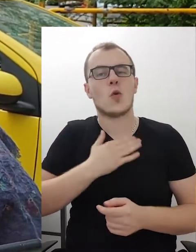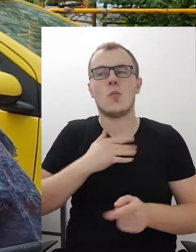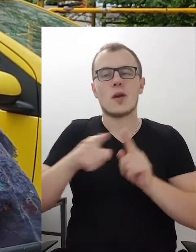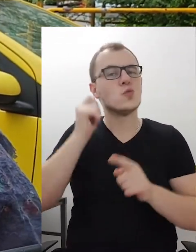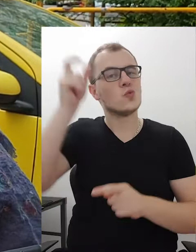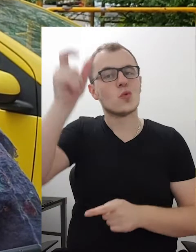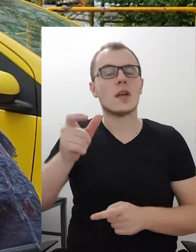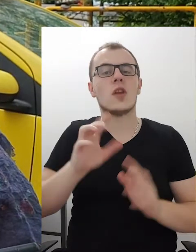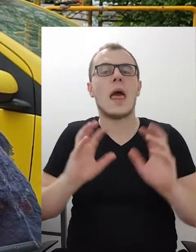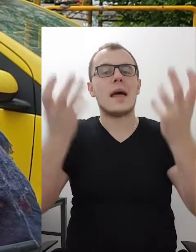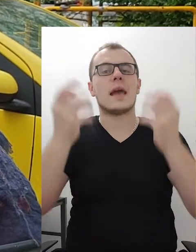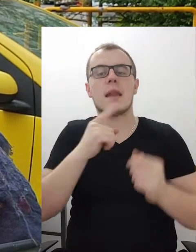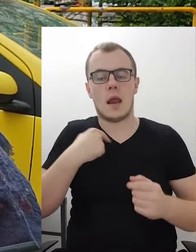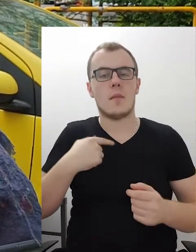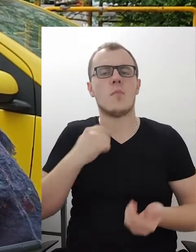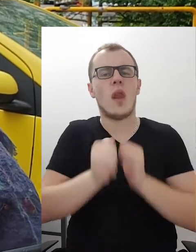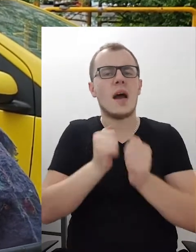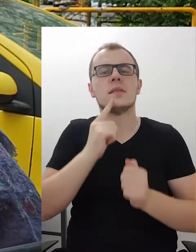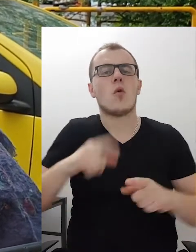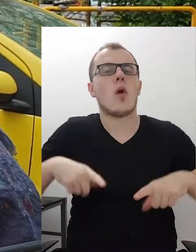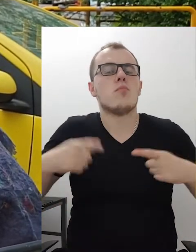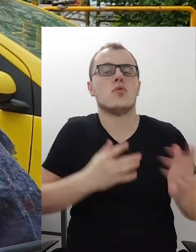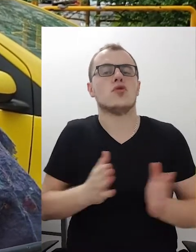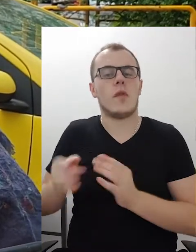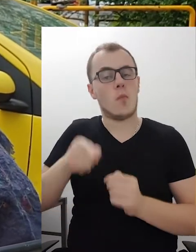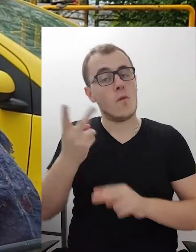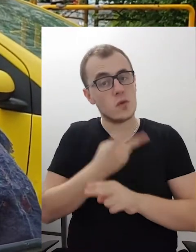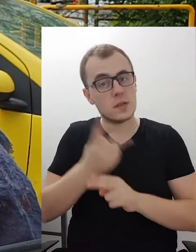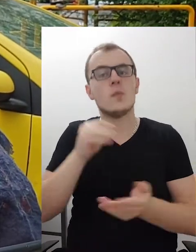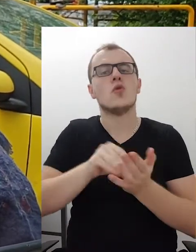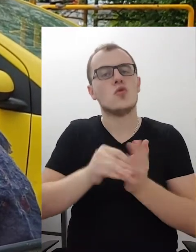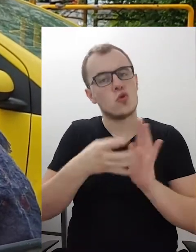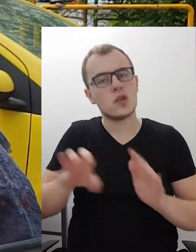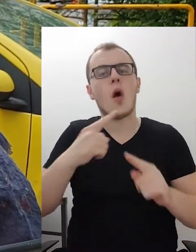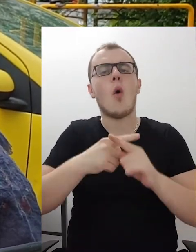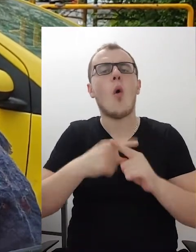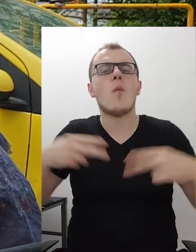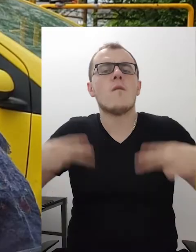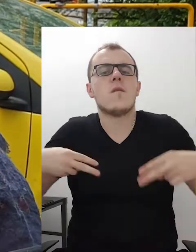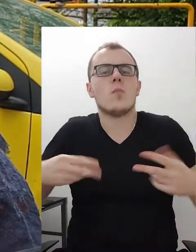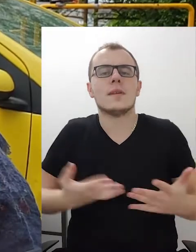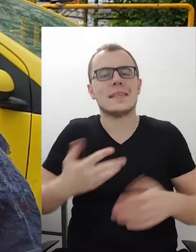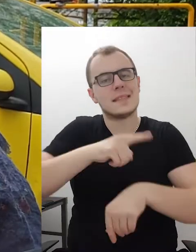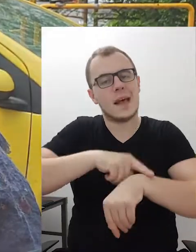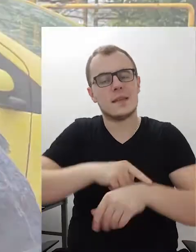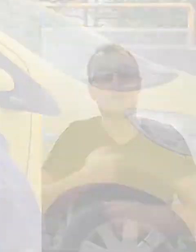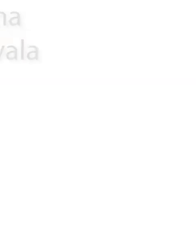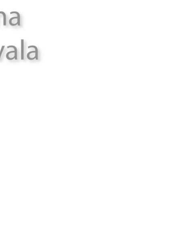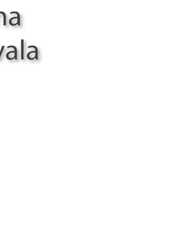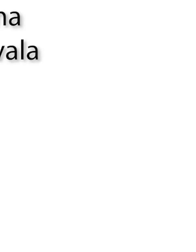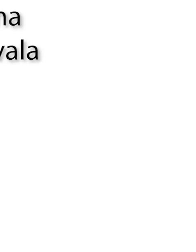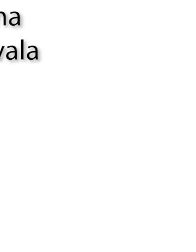ko od mojih sugrađanki i sugrađana reagira na nasilje koje održivljavam. U ovoj zemlji još uvijek traje homofobni sat.